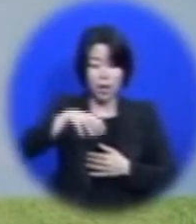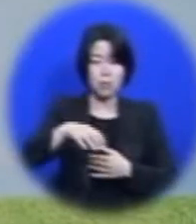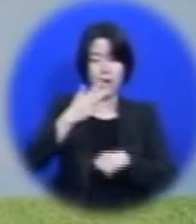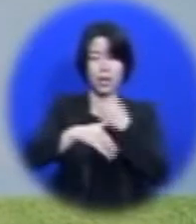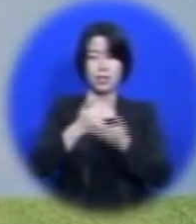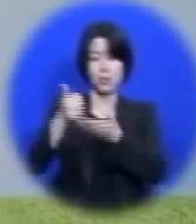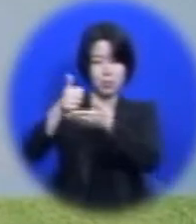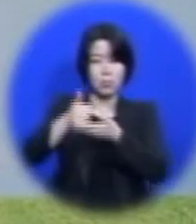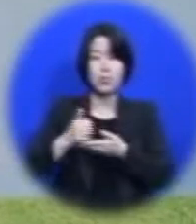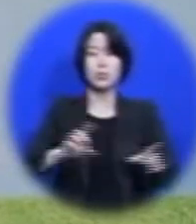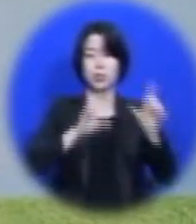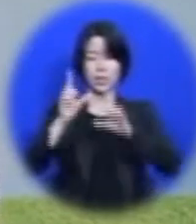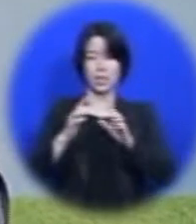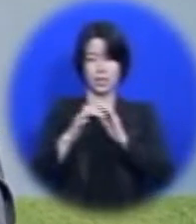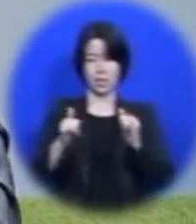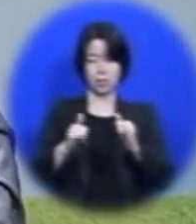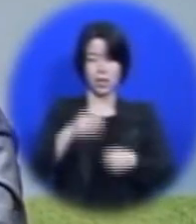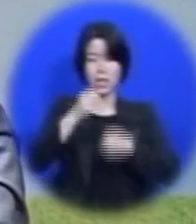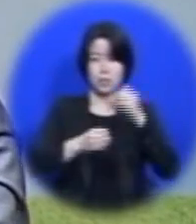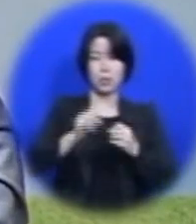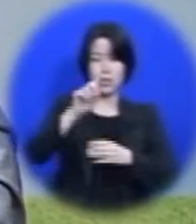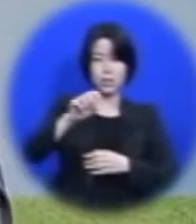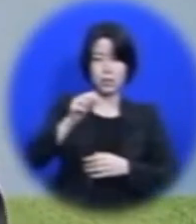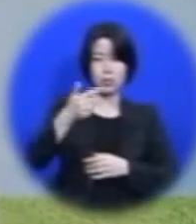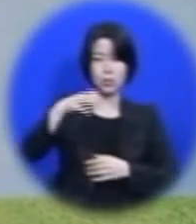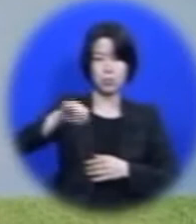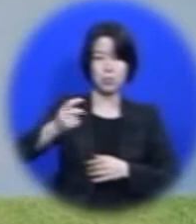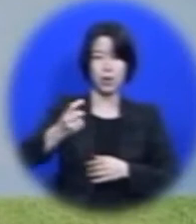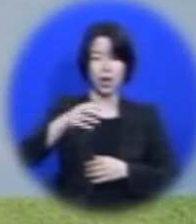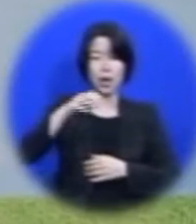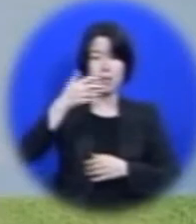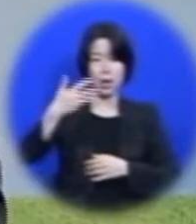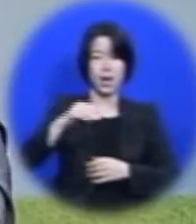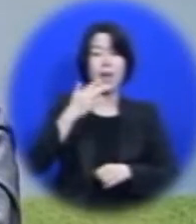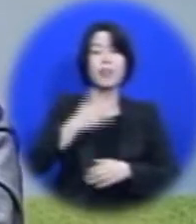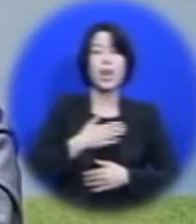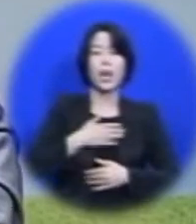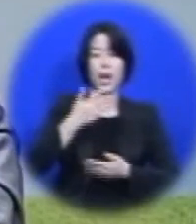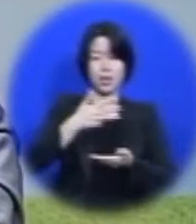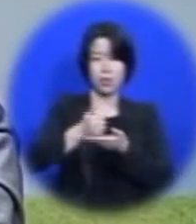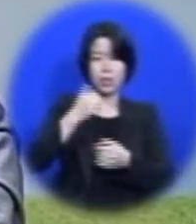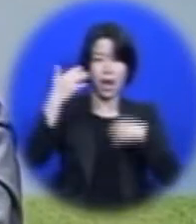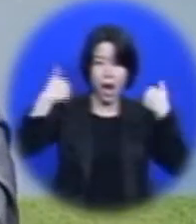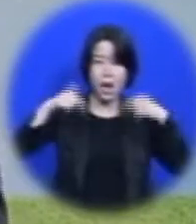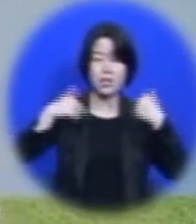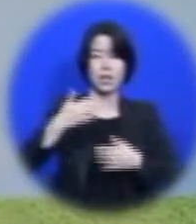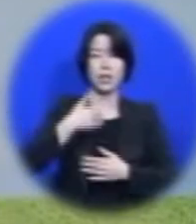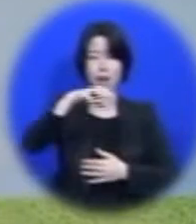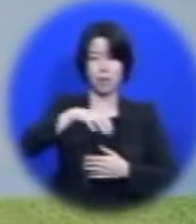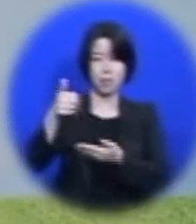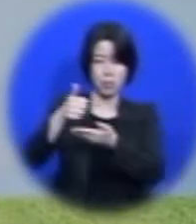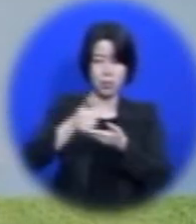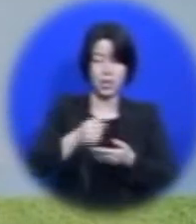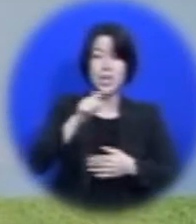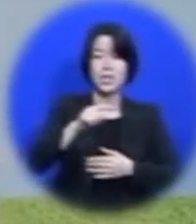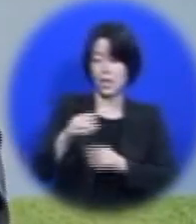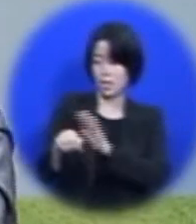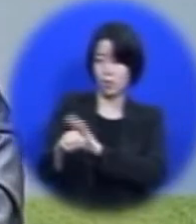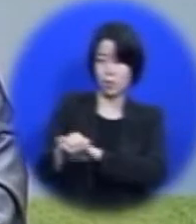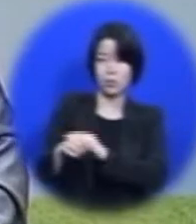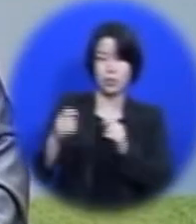사람이었습니다. 시편 16편 8절에 내가 여호와를 항상 내 앞에 모시며 그가 나의 오른쪽에